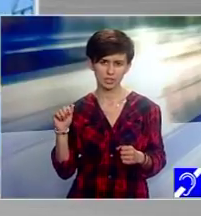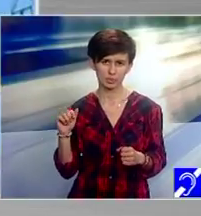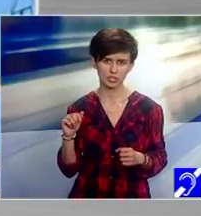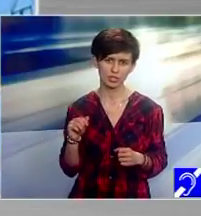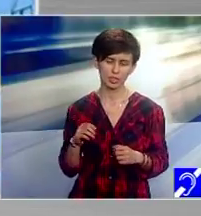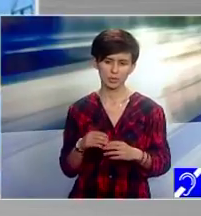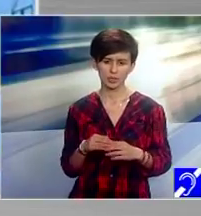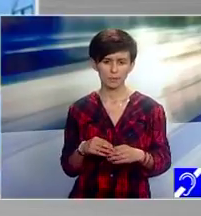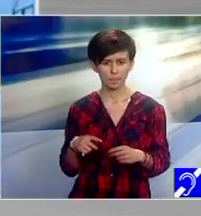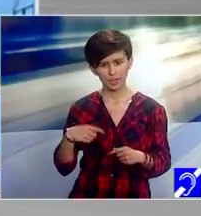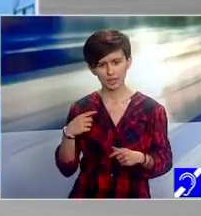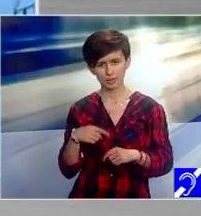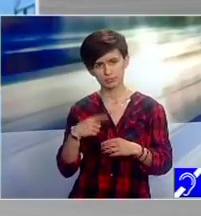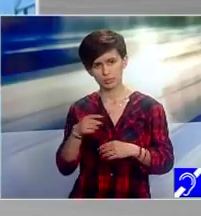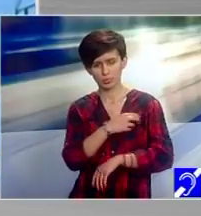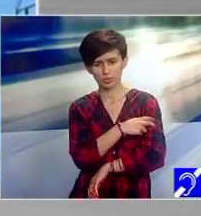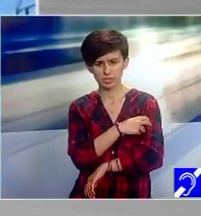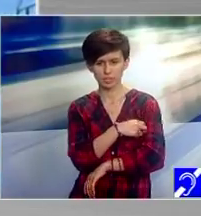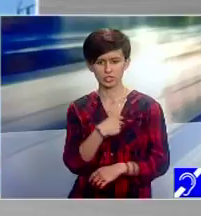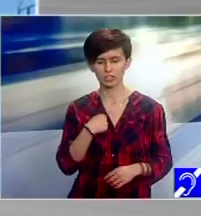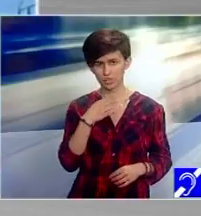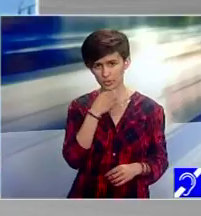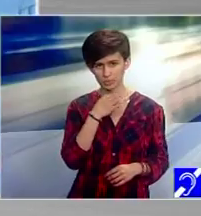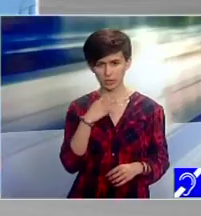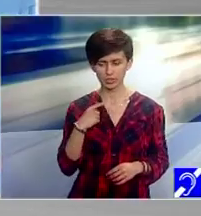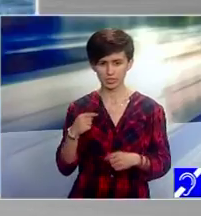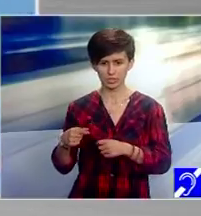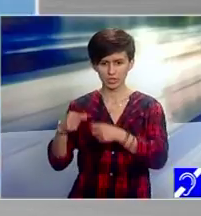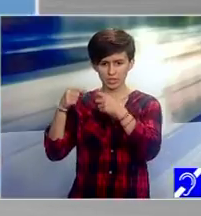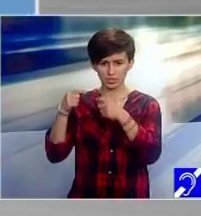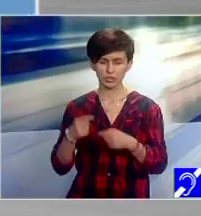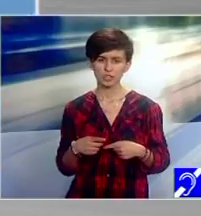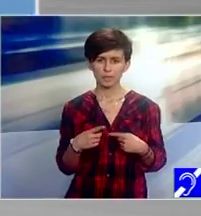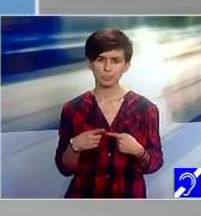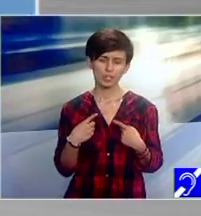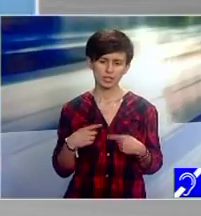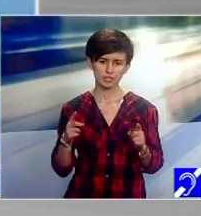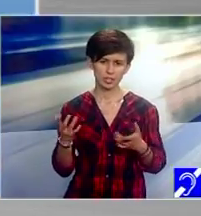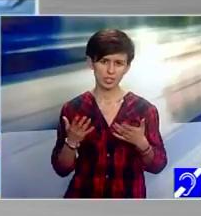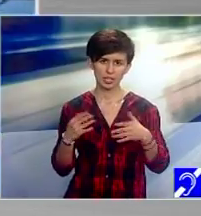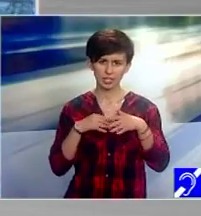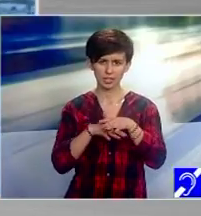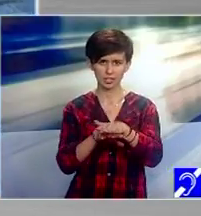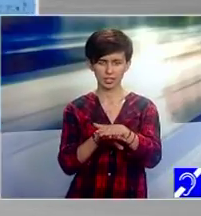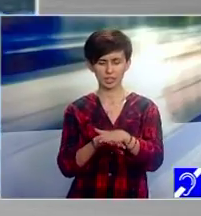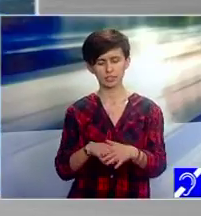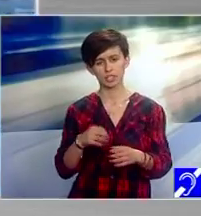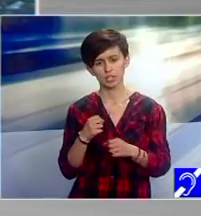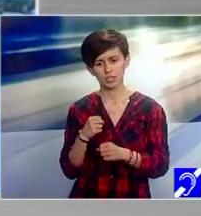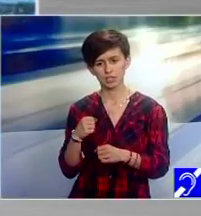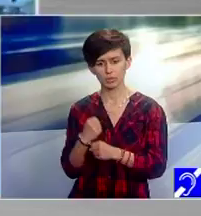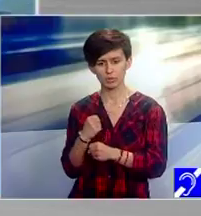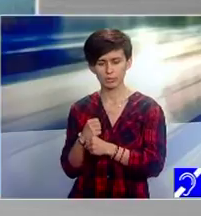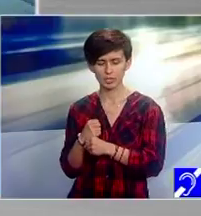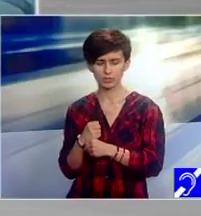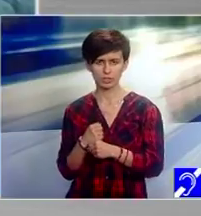post-liceală. De-aia spuneam mai devreme că sunteți o instituție aparte, care integrează educațional și terapeutic persoane cu